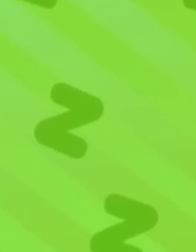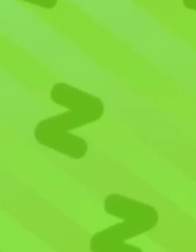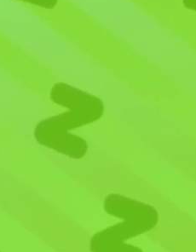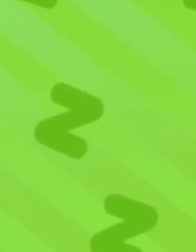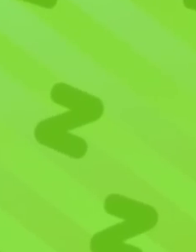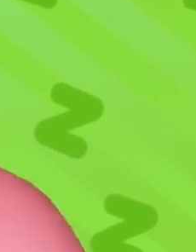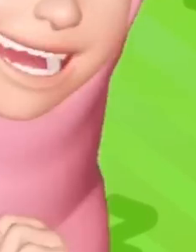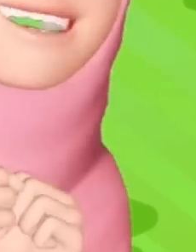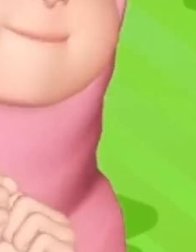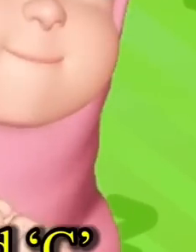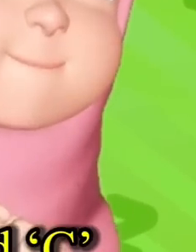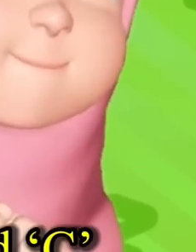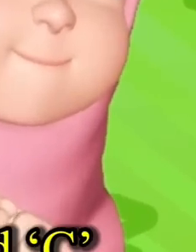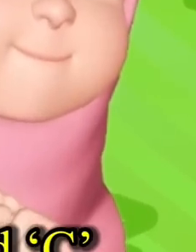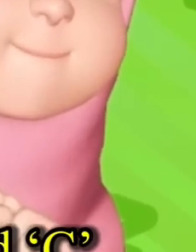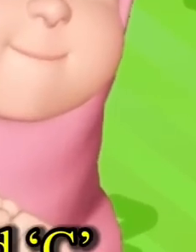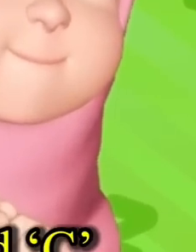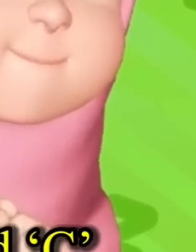hai